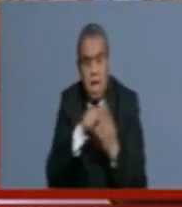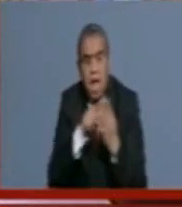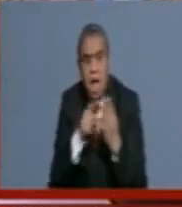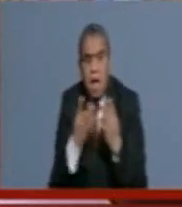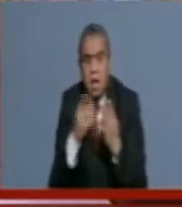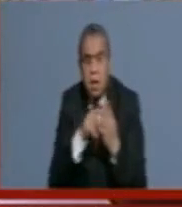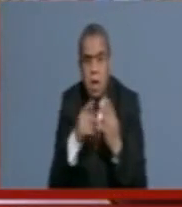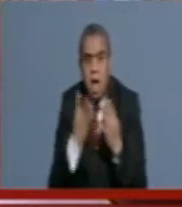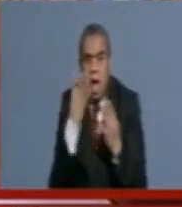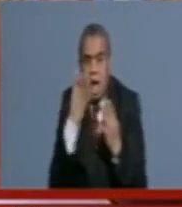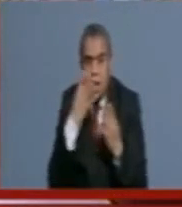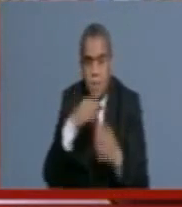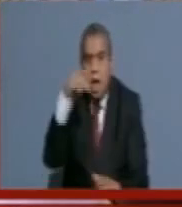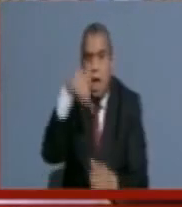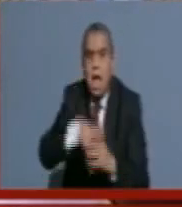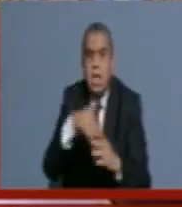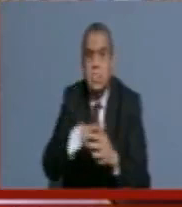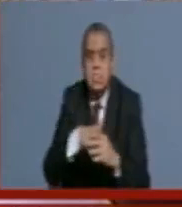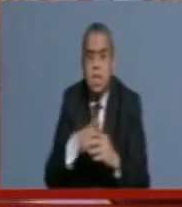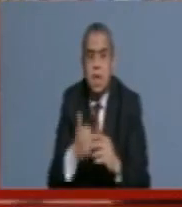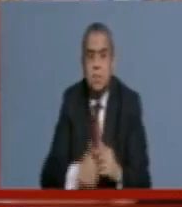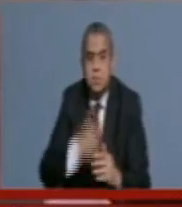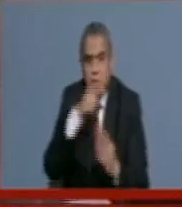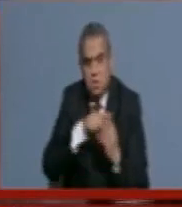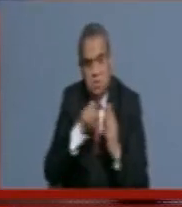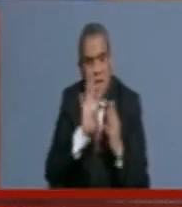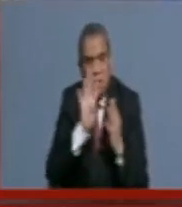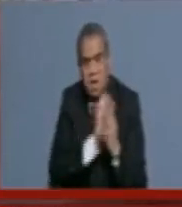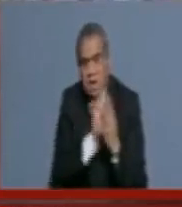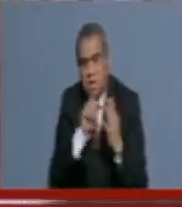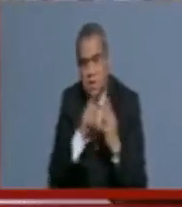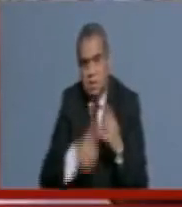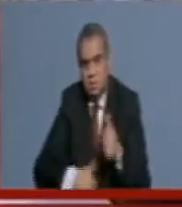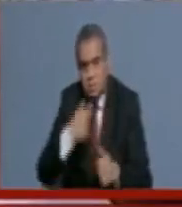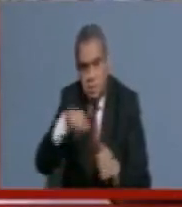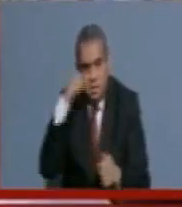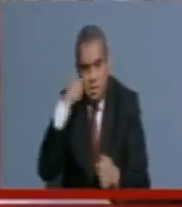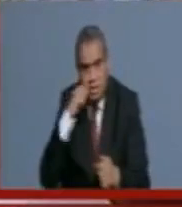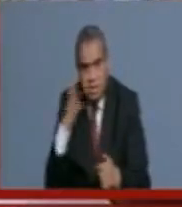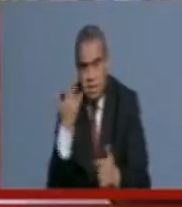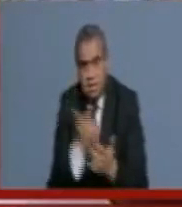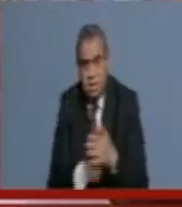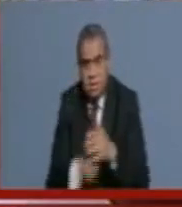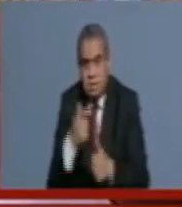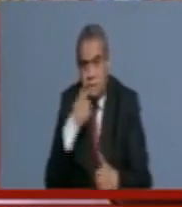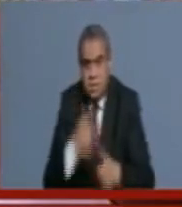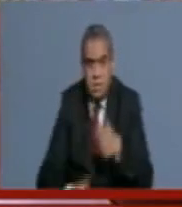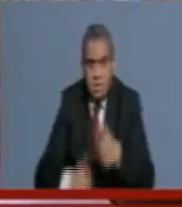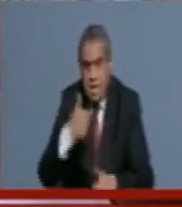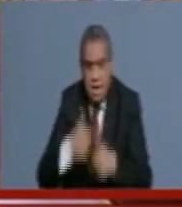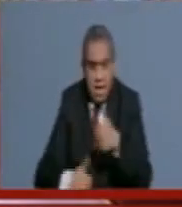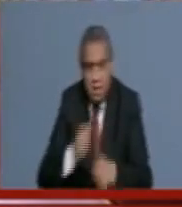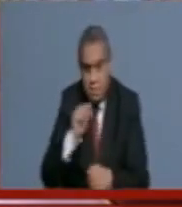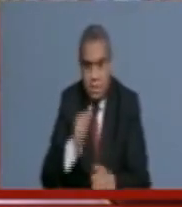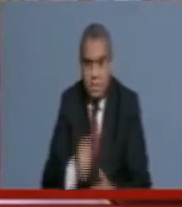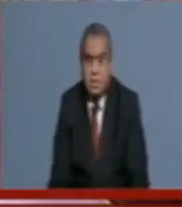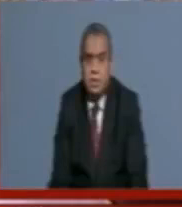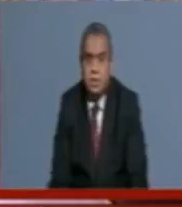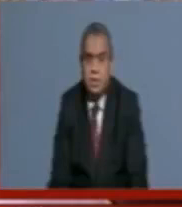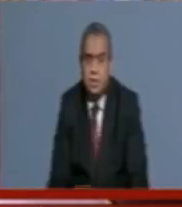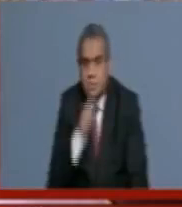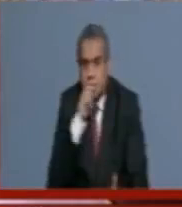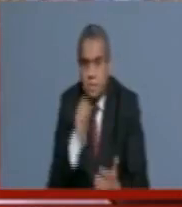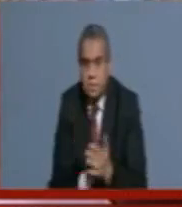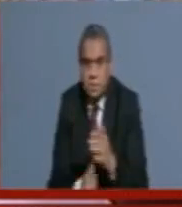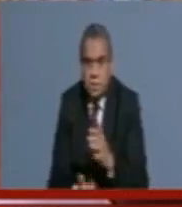تنافسوا على منصب رئيس الجمهورية، والتنافس أدى إلى حراك في